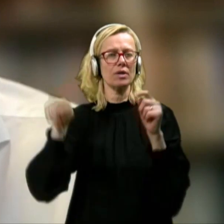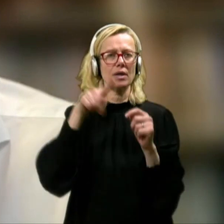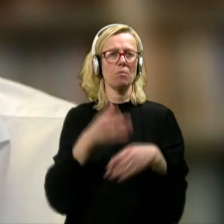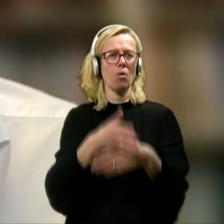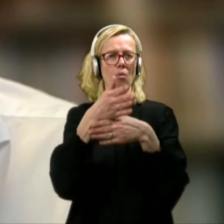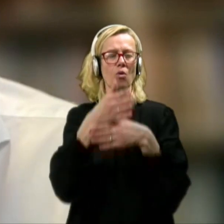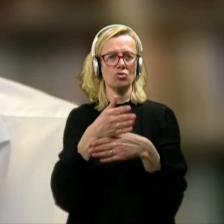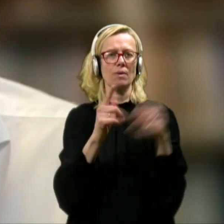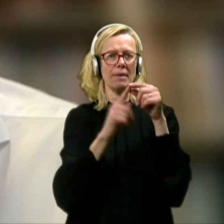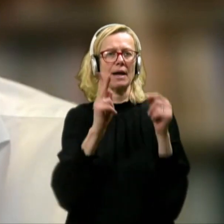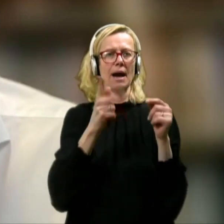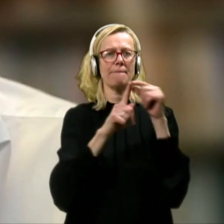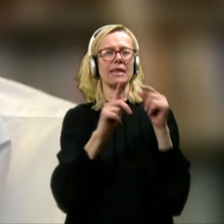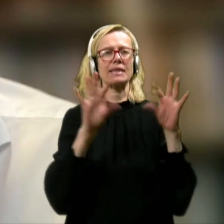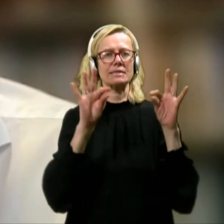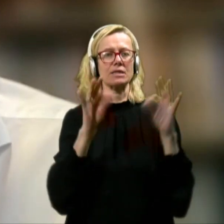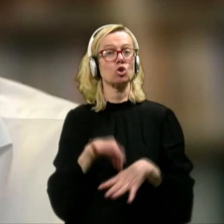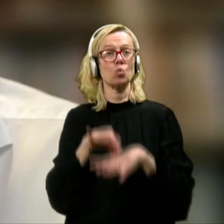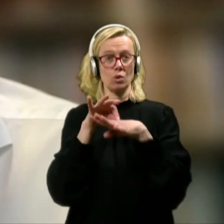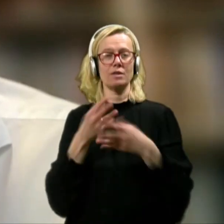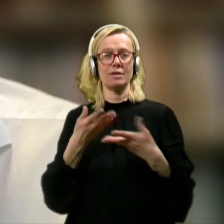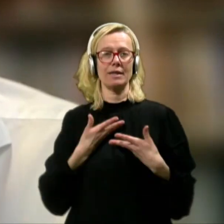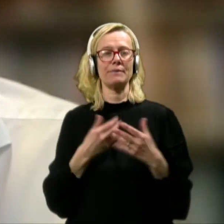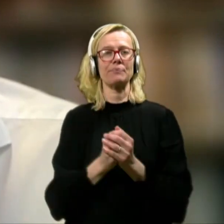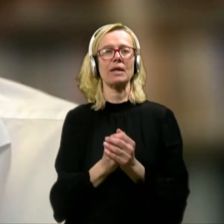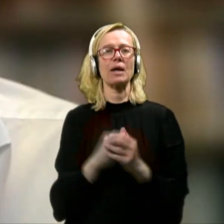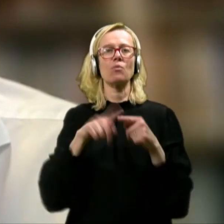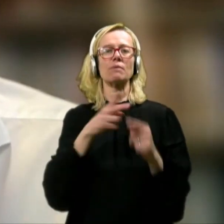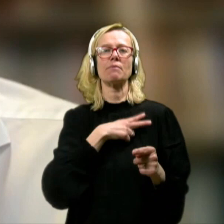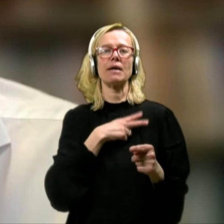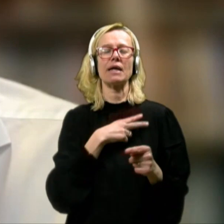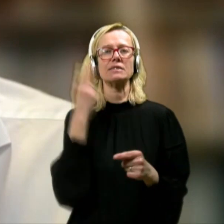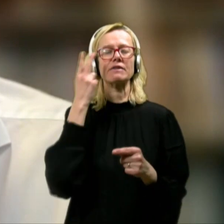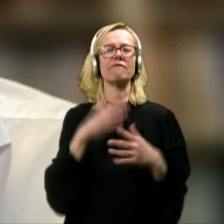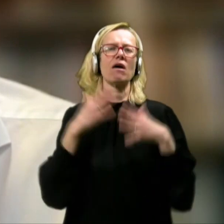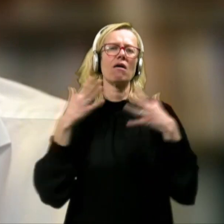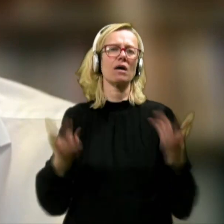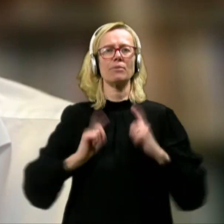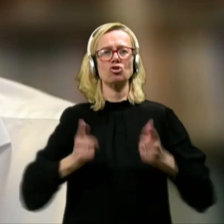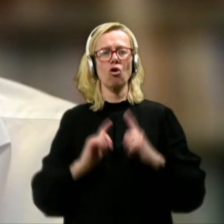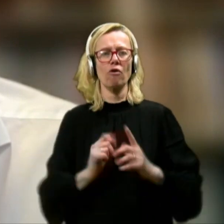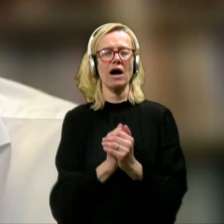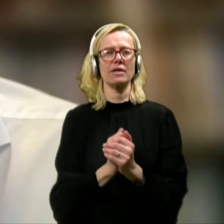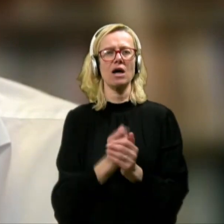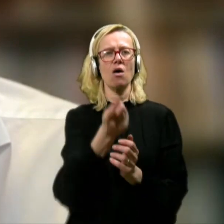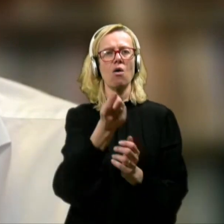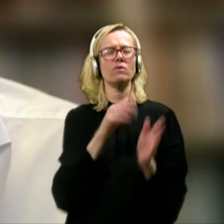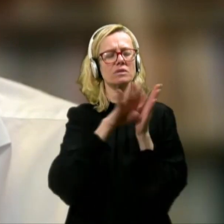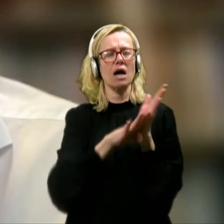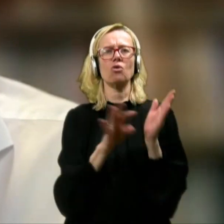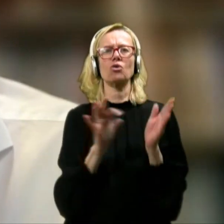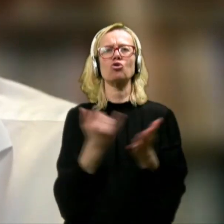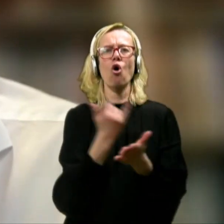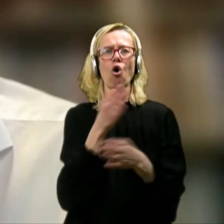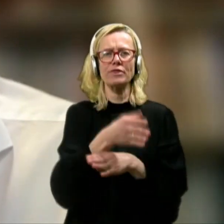pomoč PKP 10 tudi čutili. Potem smo imeli seveda velika pričakovanja od zakona o